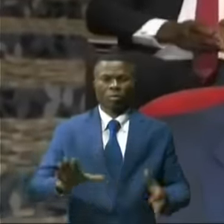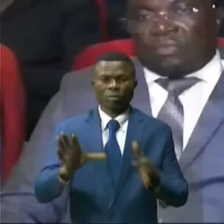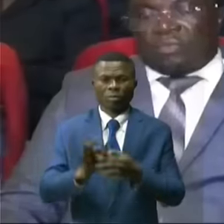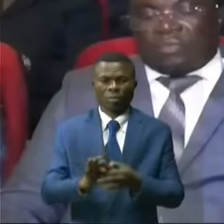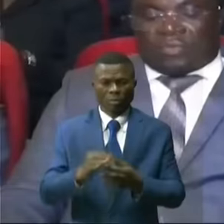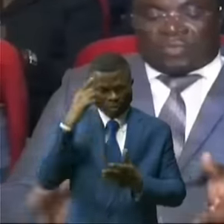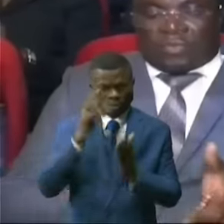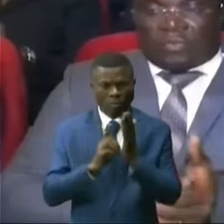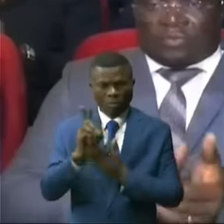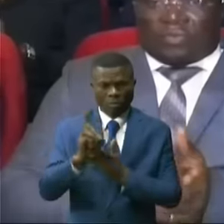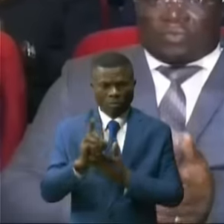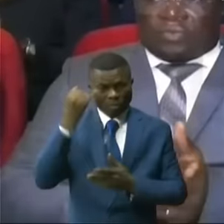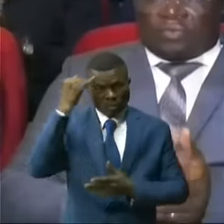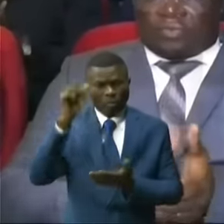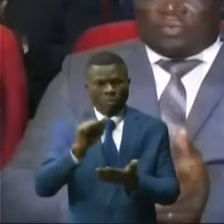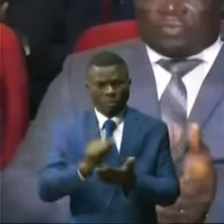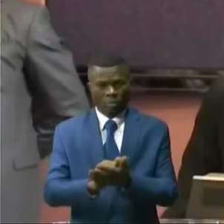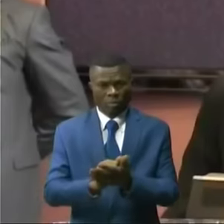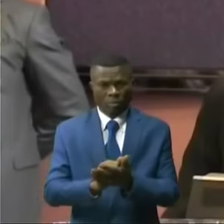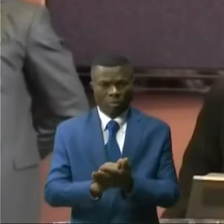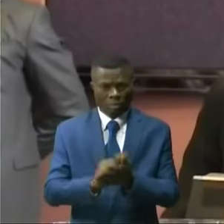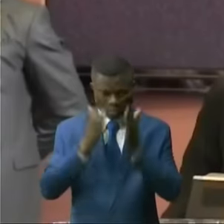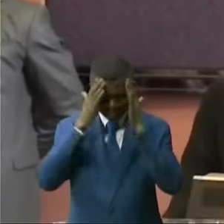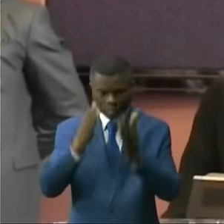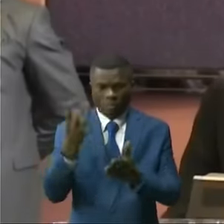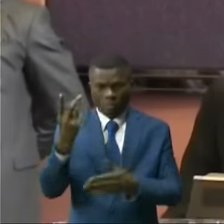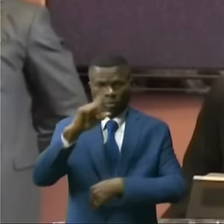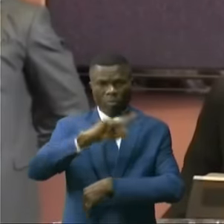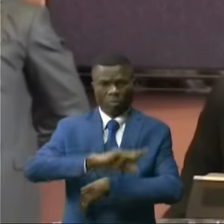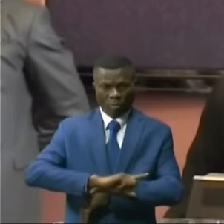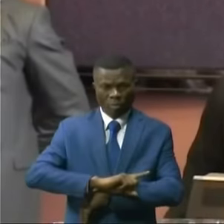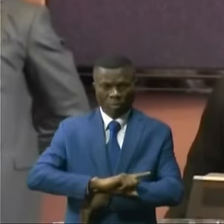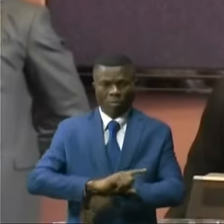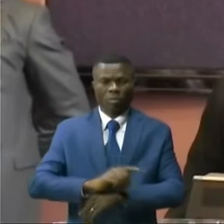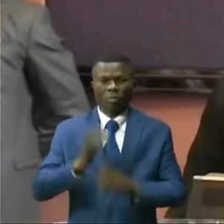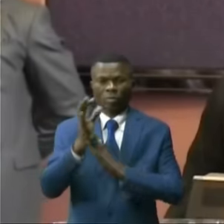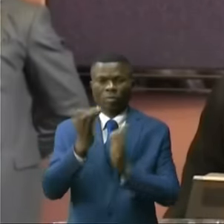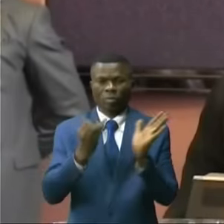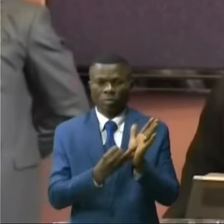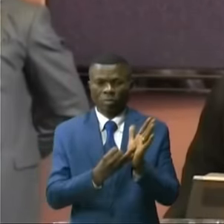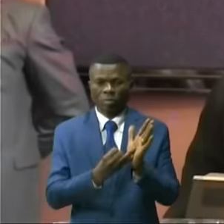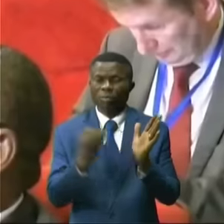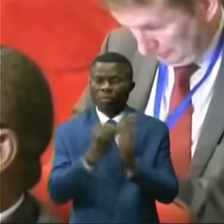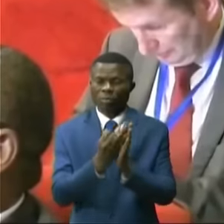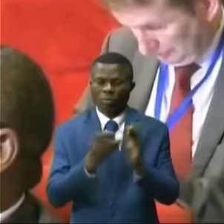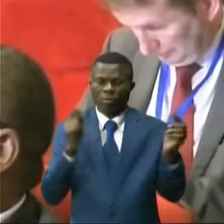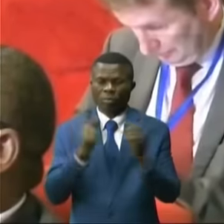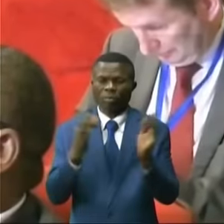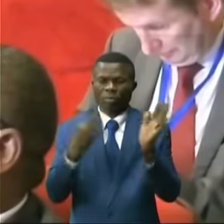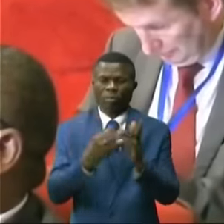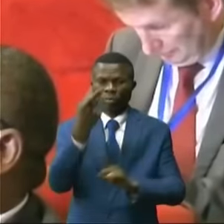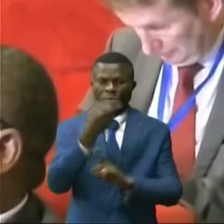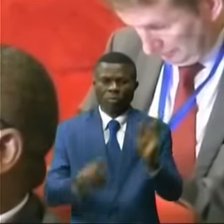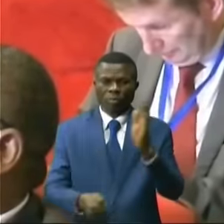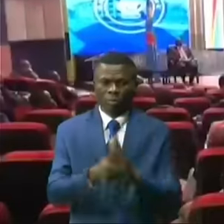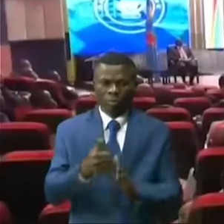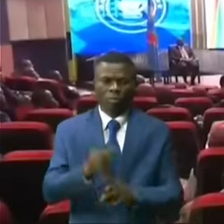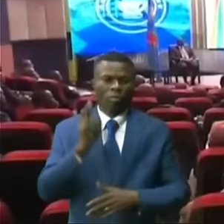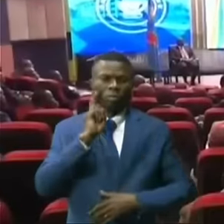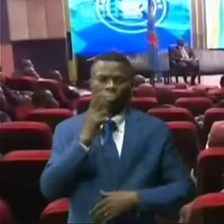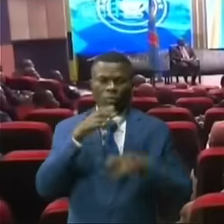développement cette initiative qui s'étend sur 2 jours soit du 7 au 8 novembre 2023 au flleè Congo